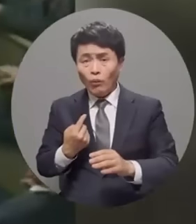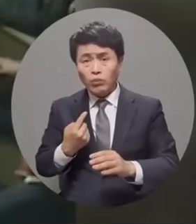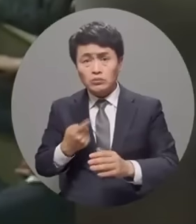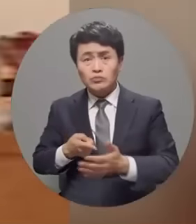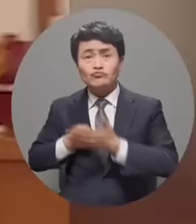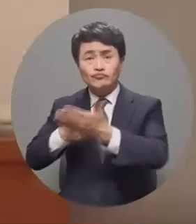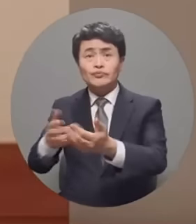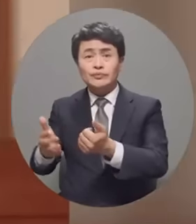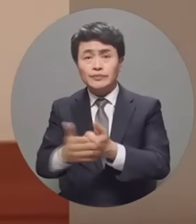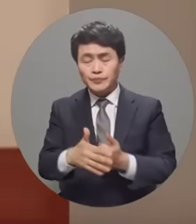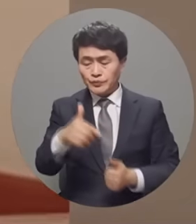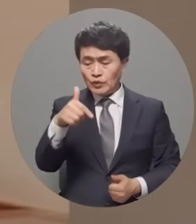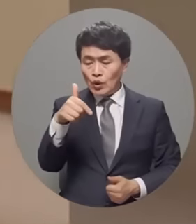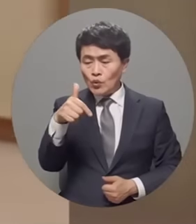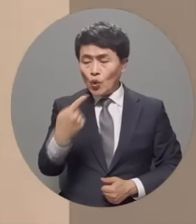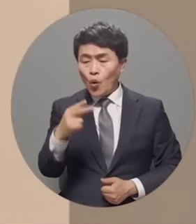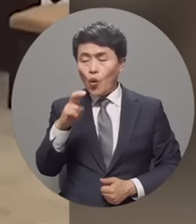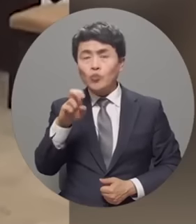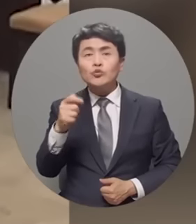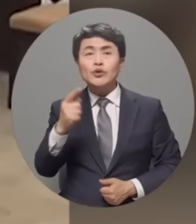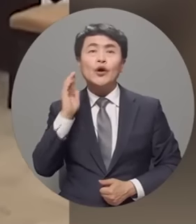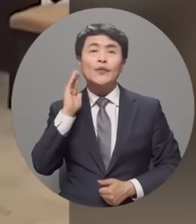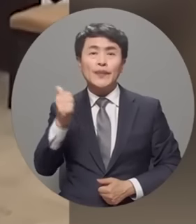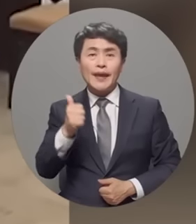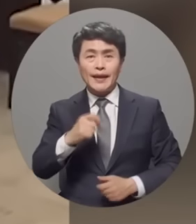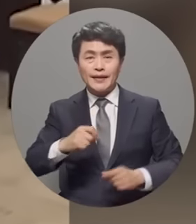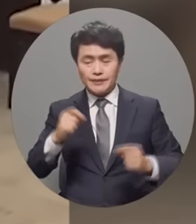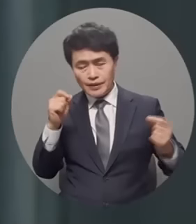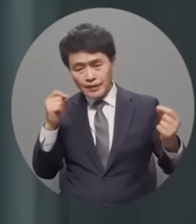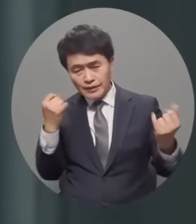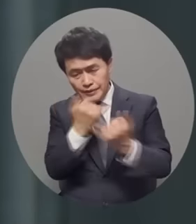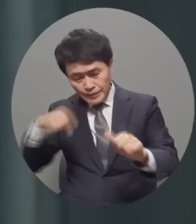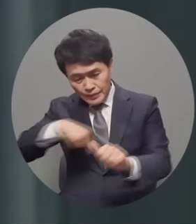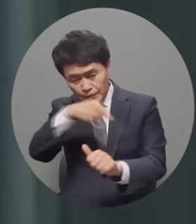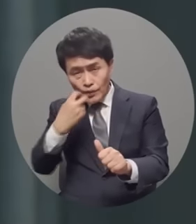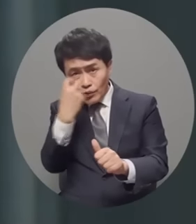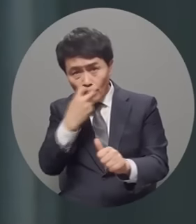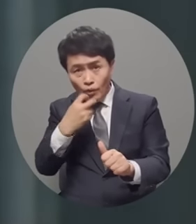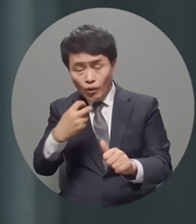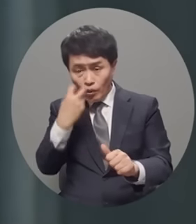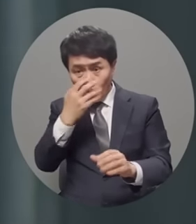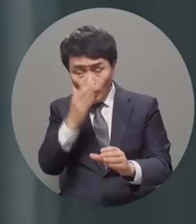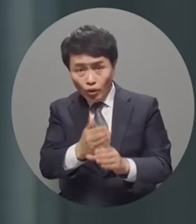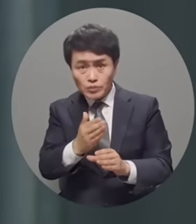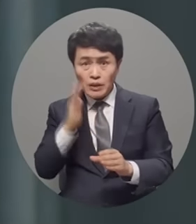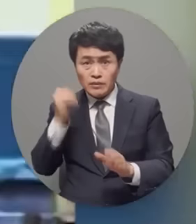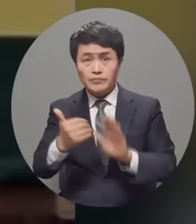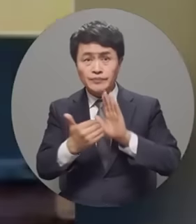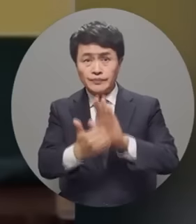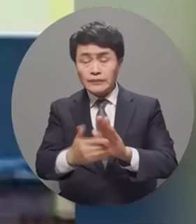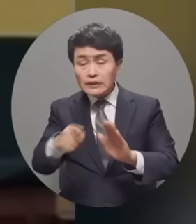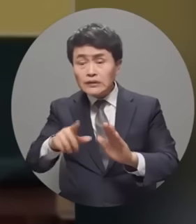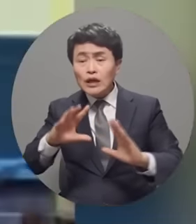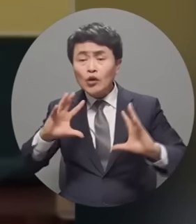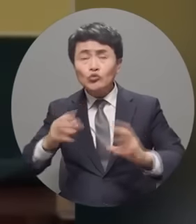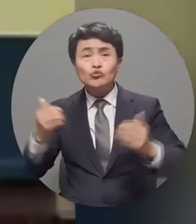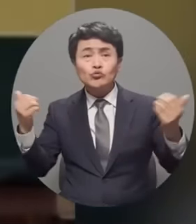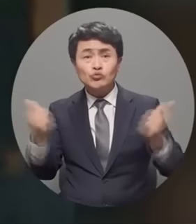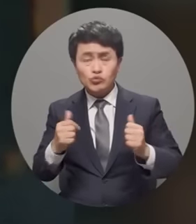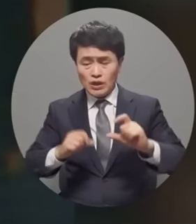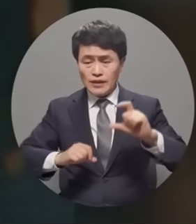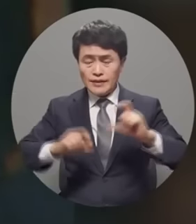대통령 측근 비리 의혹 특검은 검찰 수사가 진행 중이라는 이유로 대통령이 거부권을 행사했는데요. 당시 국회에서 압도적